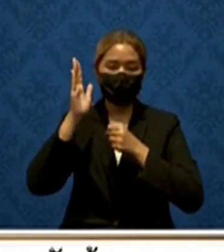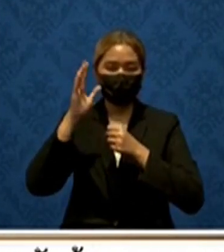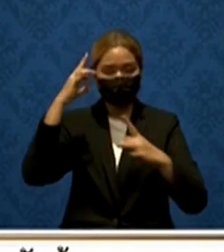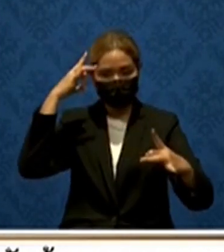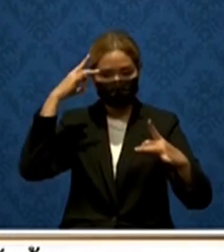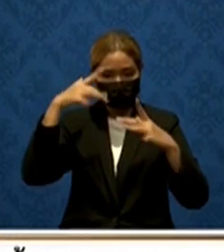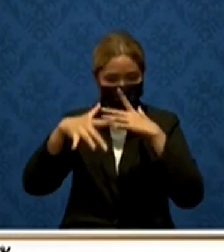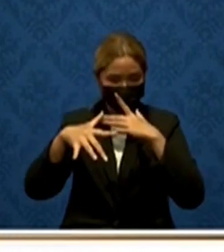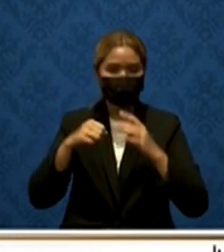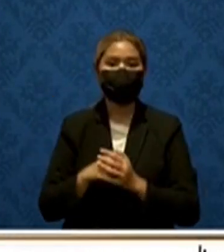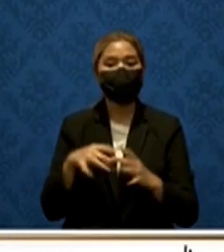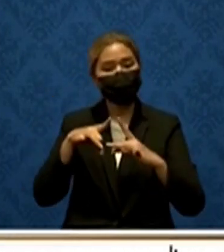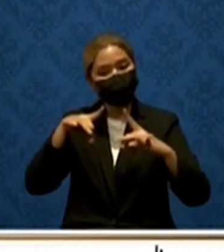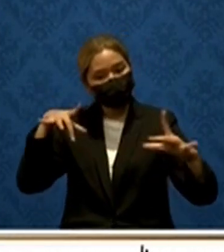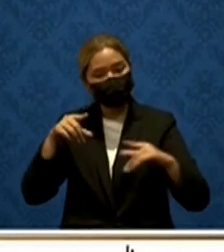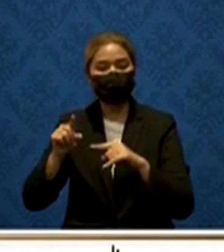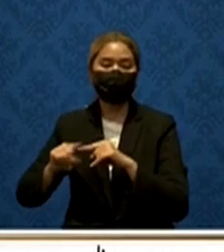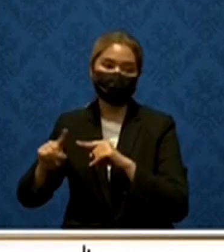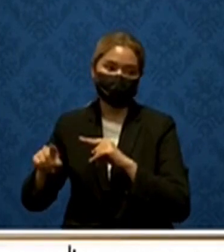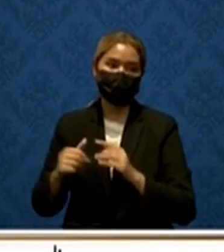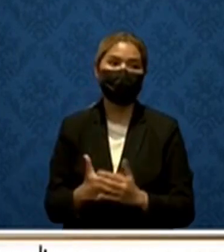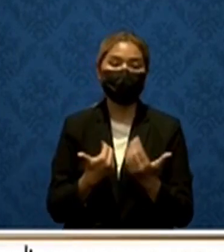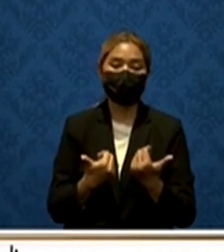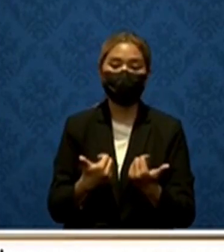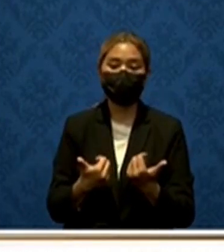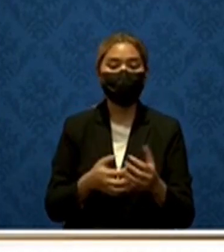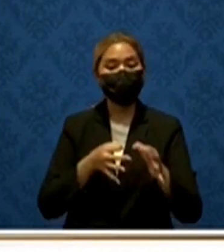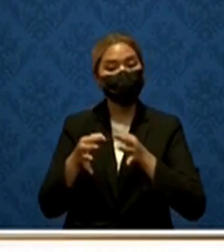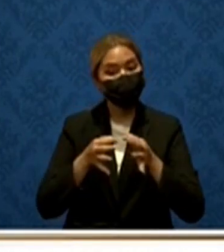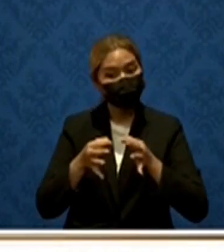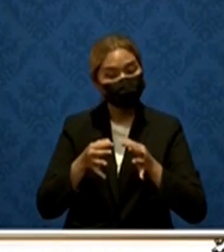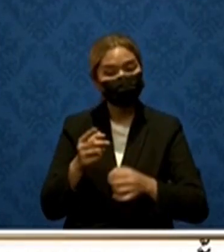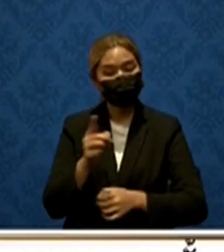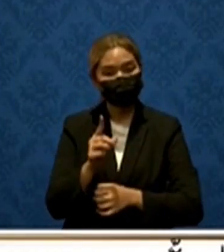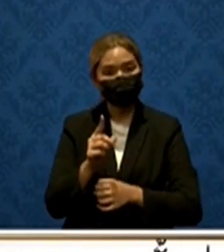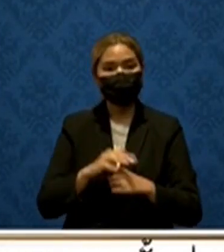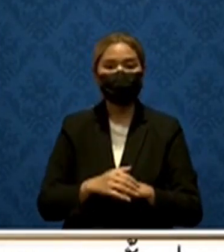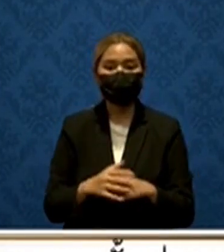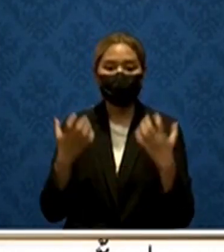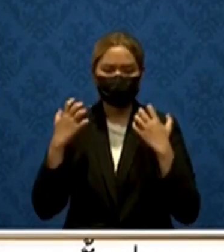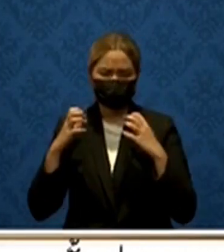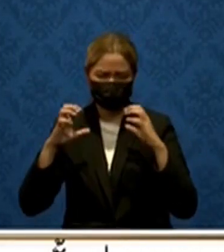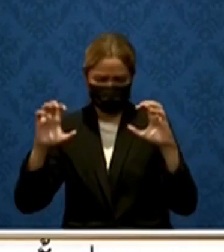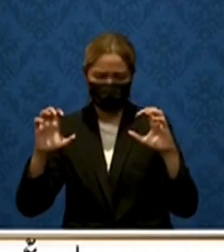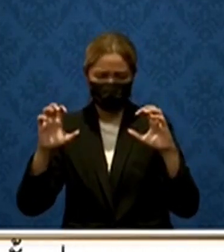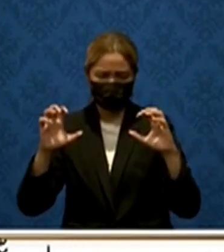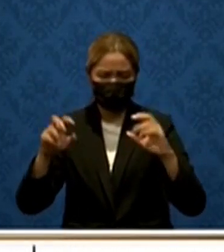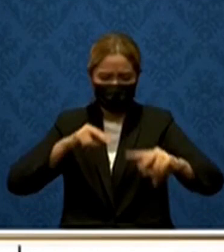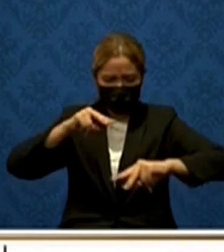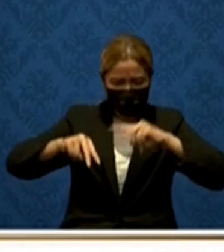แบบตรงกน เช่นการอภพิปรายว่า รัฐบานี้เข้ามาดูแล